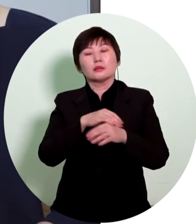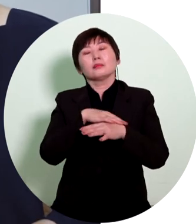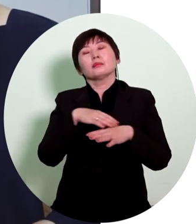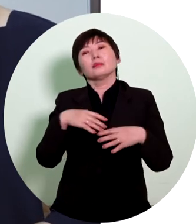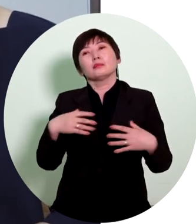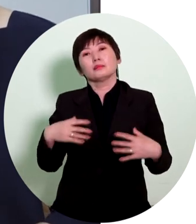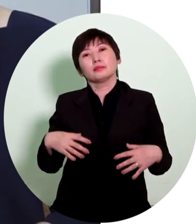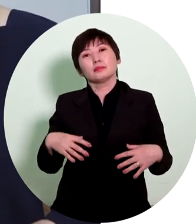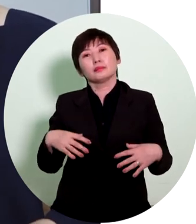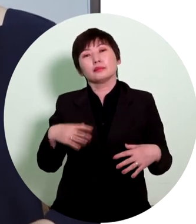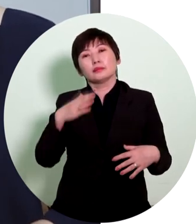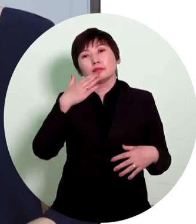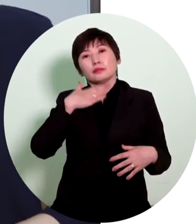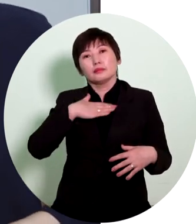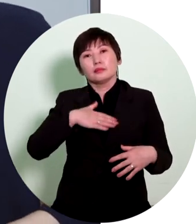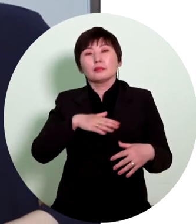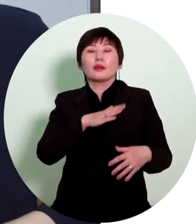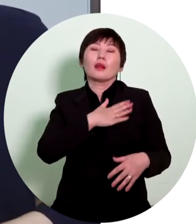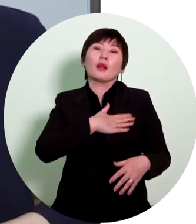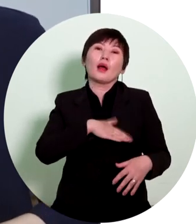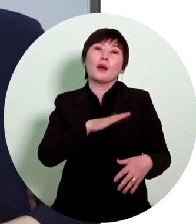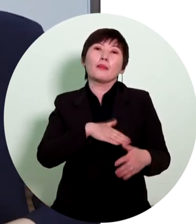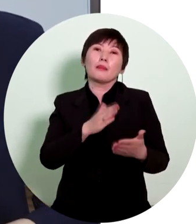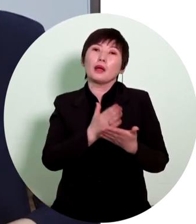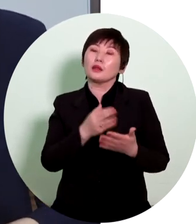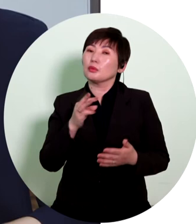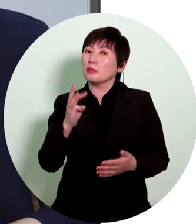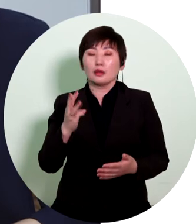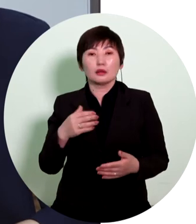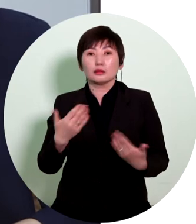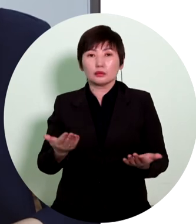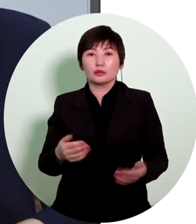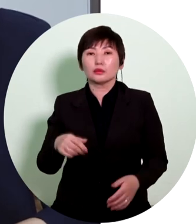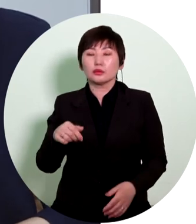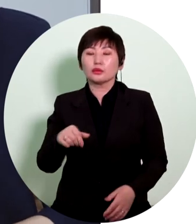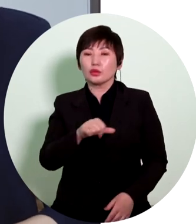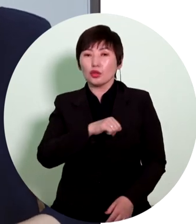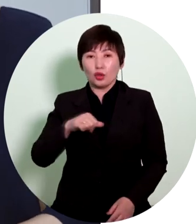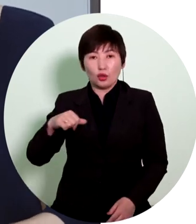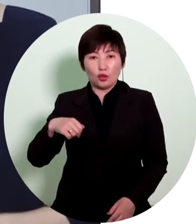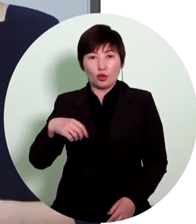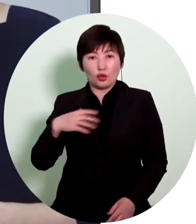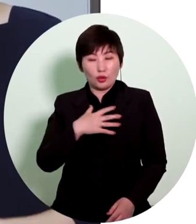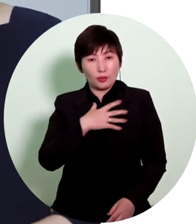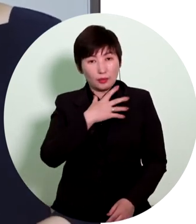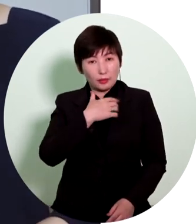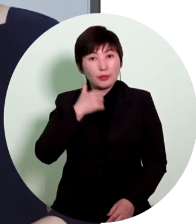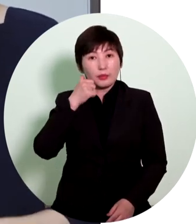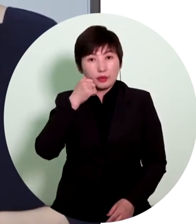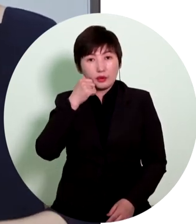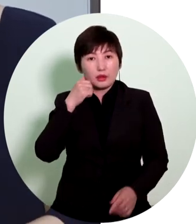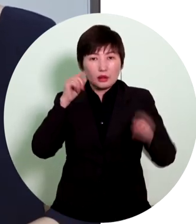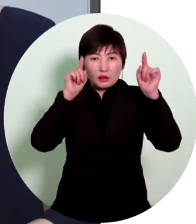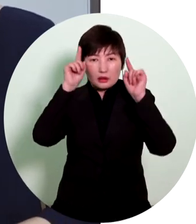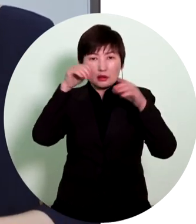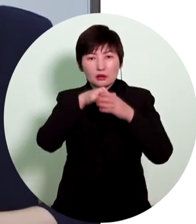суларч чи гүнзгий тайван амсгалж байгаа. За энэ нь өөрөө бидний бие махбодыг стрессд орсон,